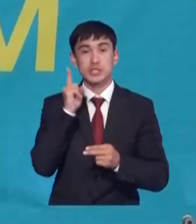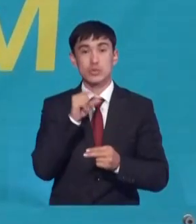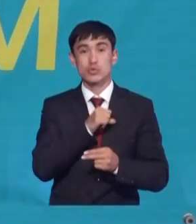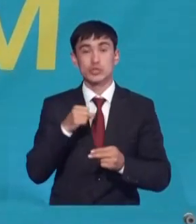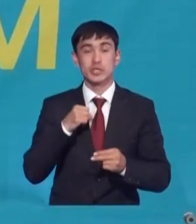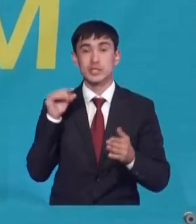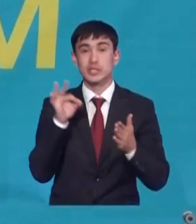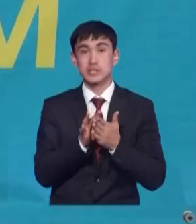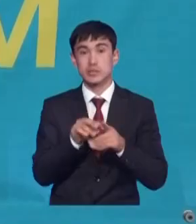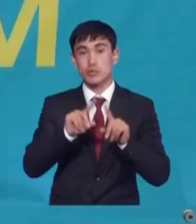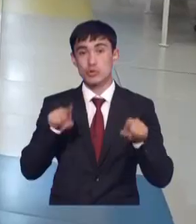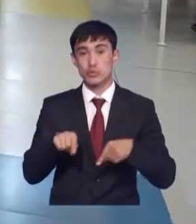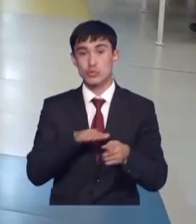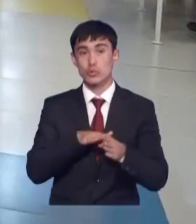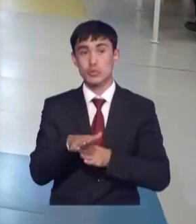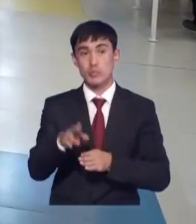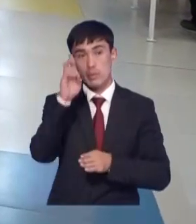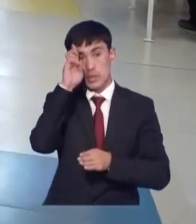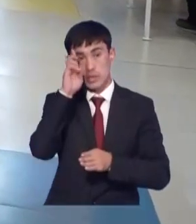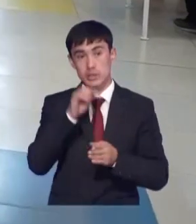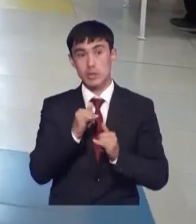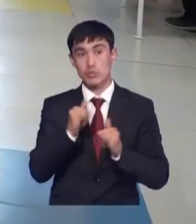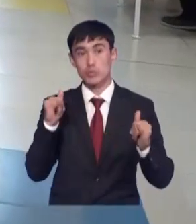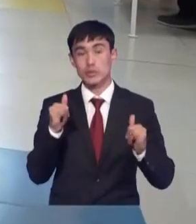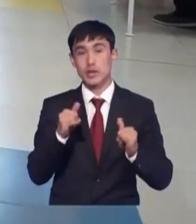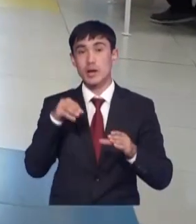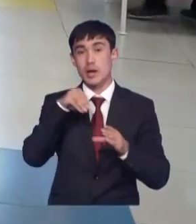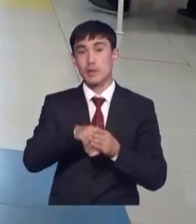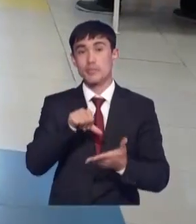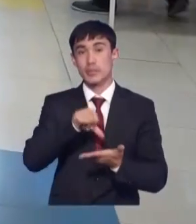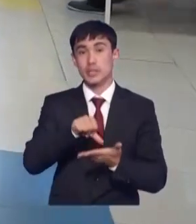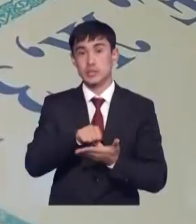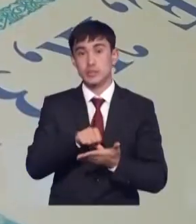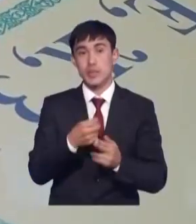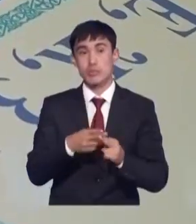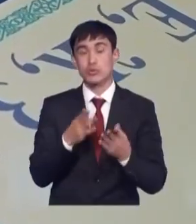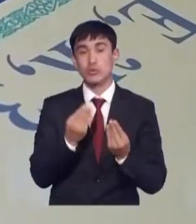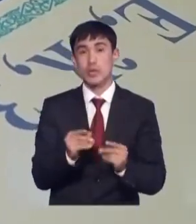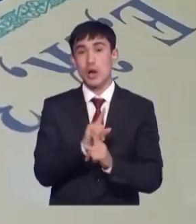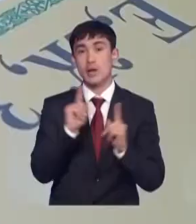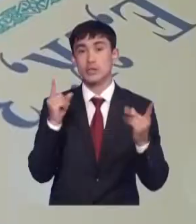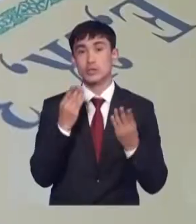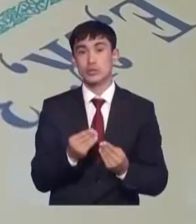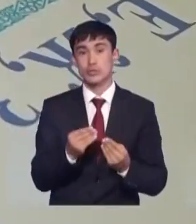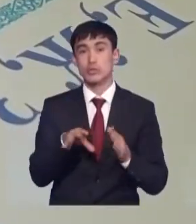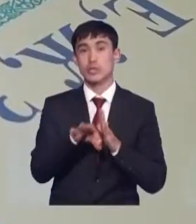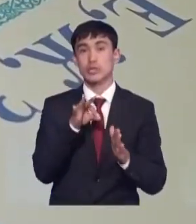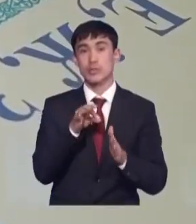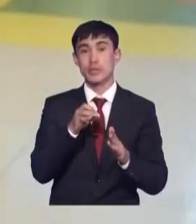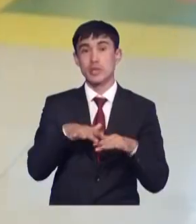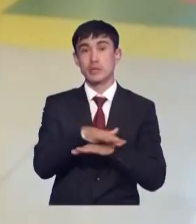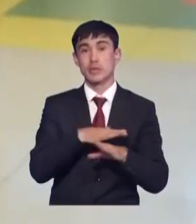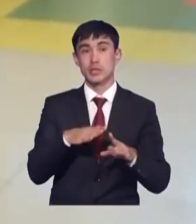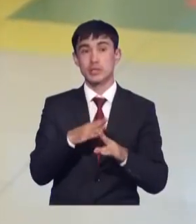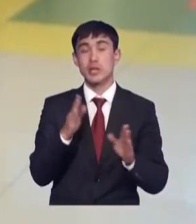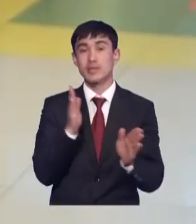өздеріне тиесілі бюллетендерін толтырып, мемлекет дамуына бейжай қарамайтындарын паш етті. Бұл күн айрықша күн. Бұл таңдау ел бағдарын